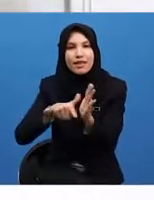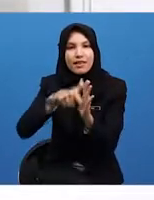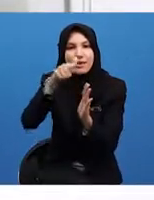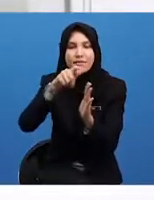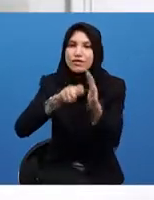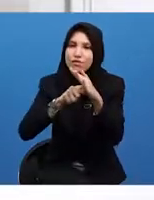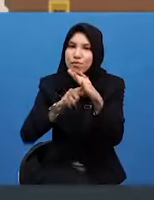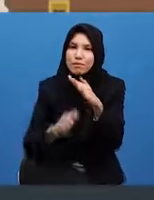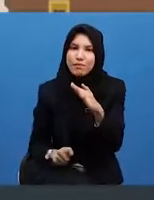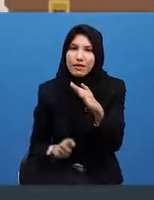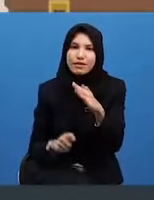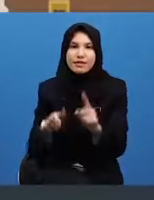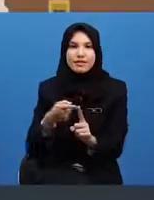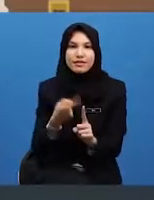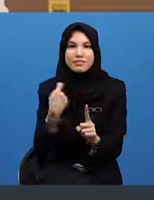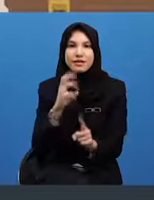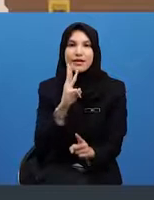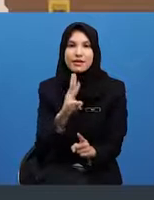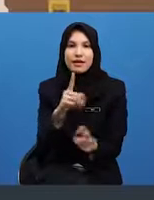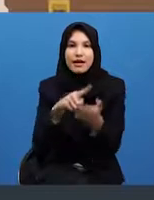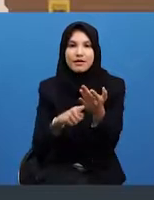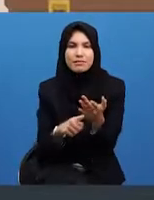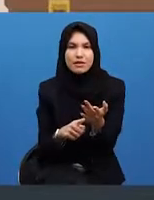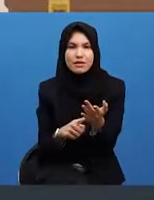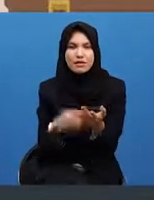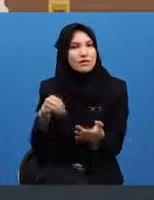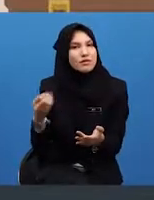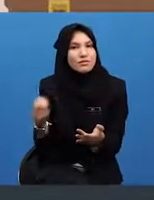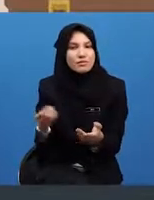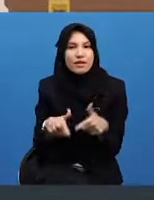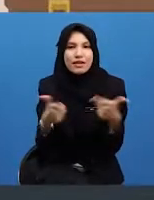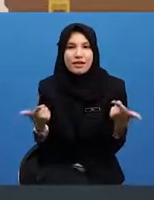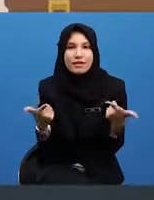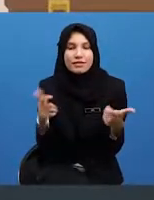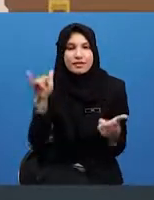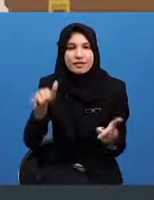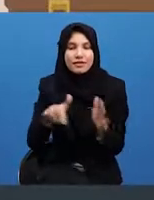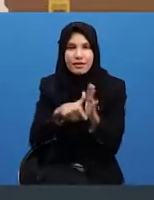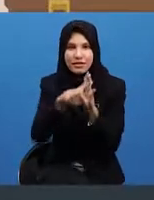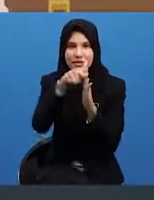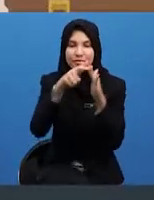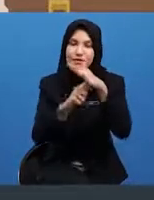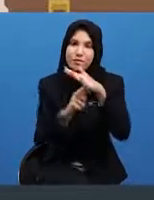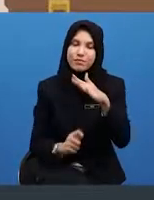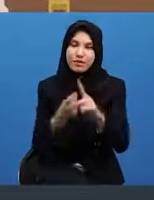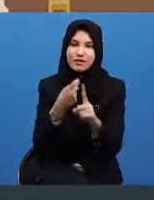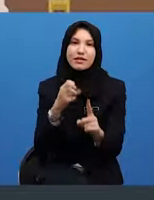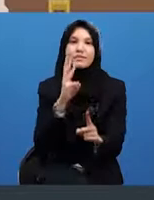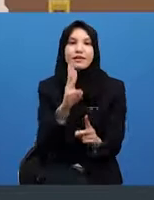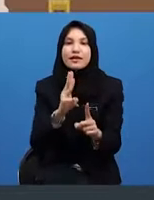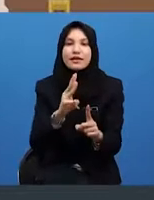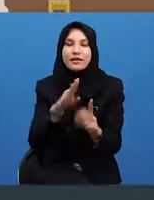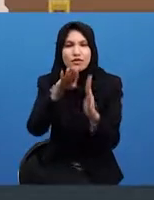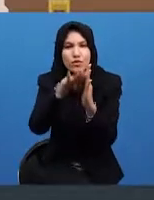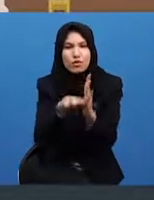air. Apakah objek lain yang lebih tumpat daripada air dan kurang tumpat